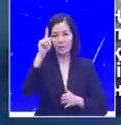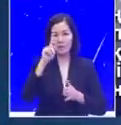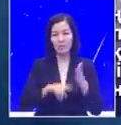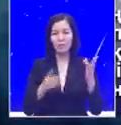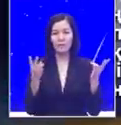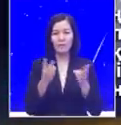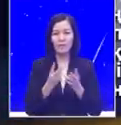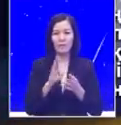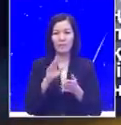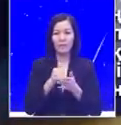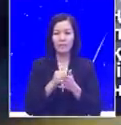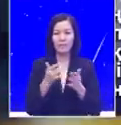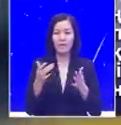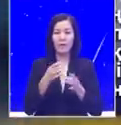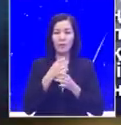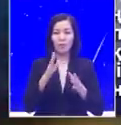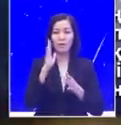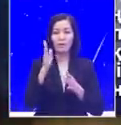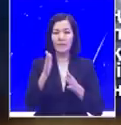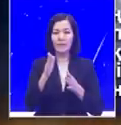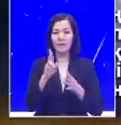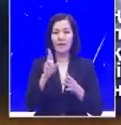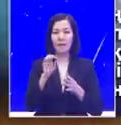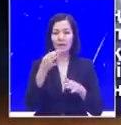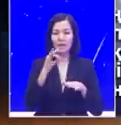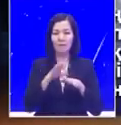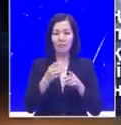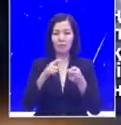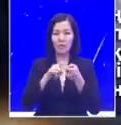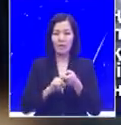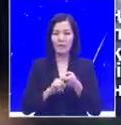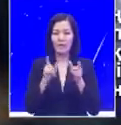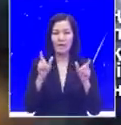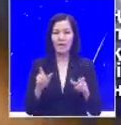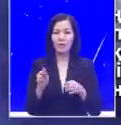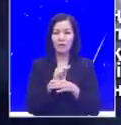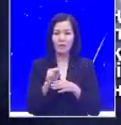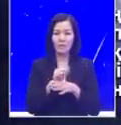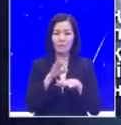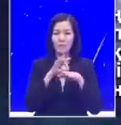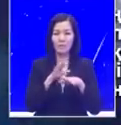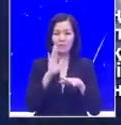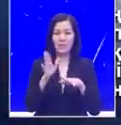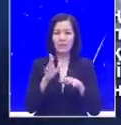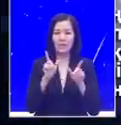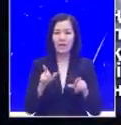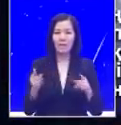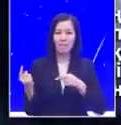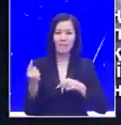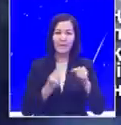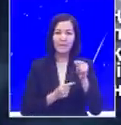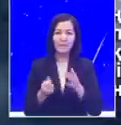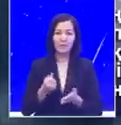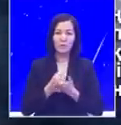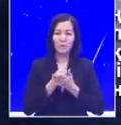керек. Басты тойларымыз әлі алда. Коронавирусқа шалдыққандарға қажетті ем жасалады. Азаматтарға бизнеске материалдық